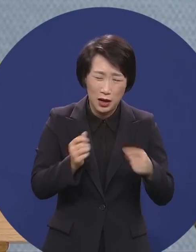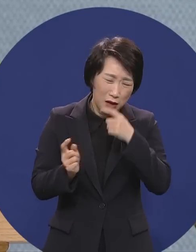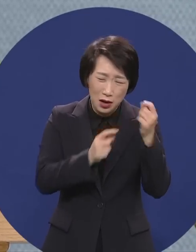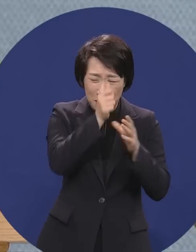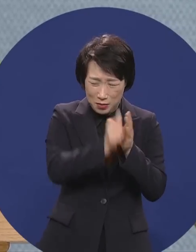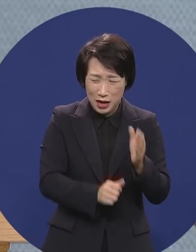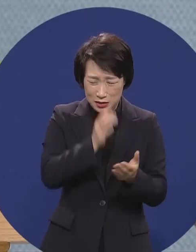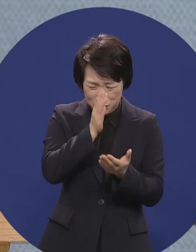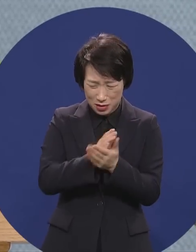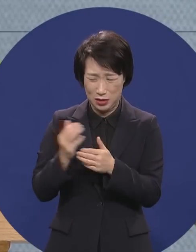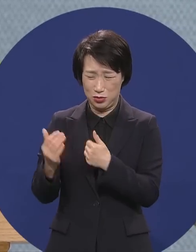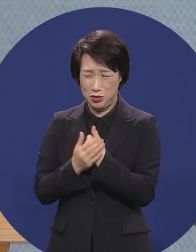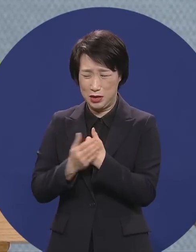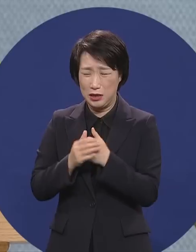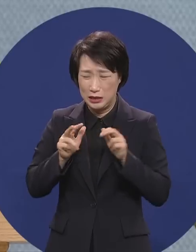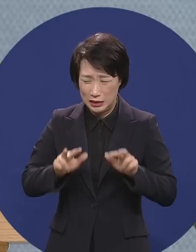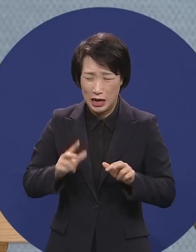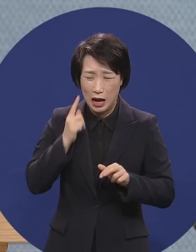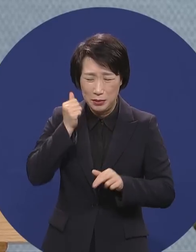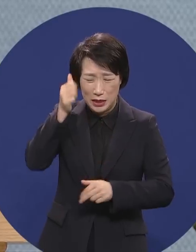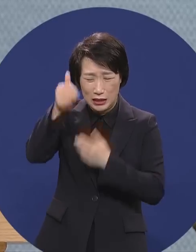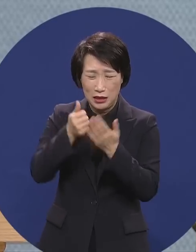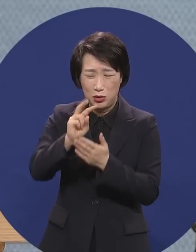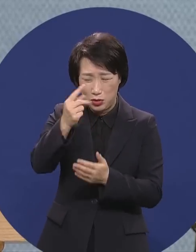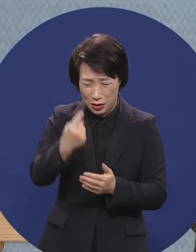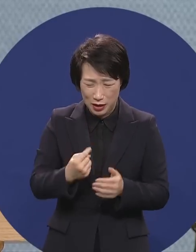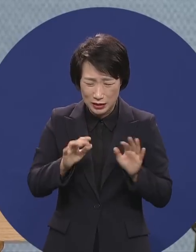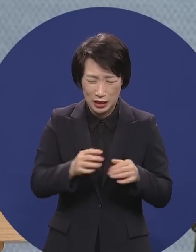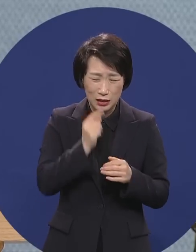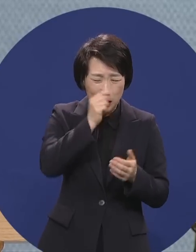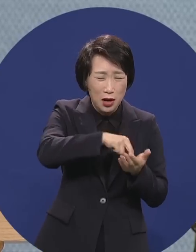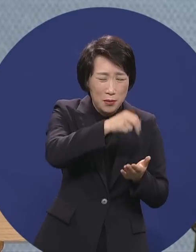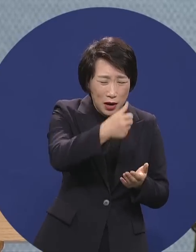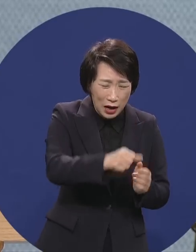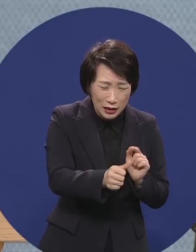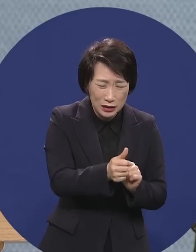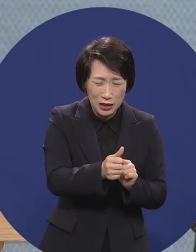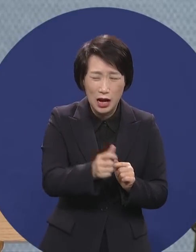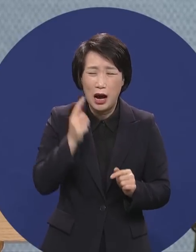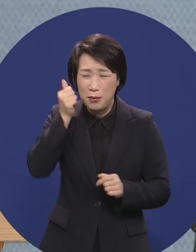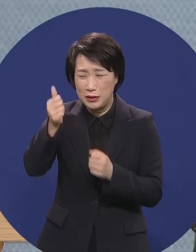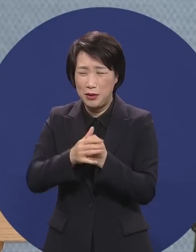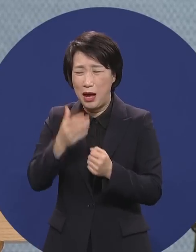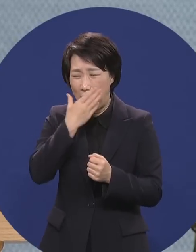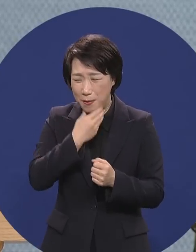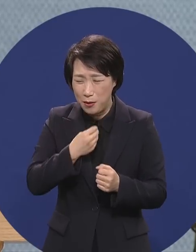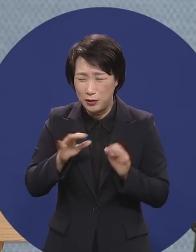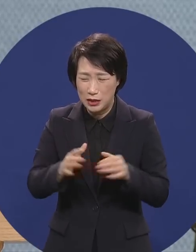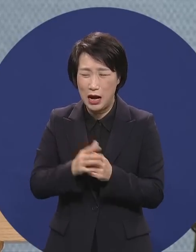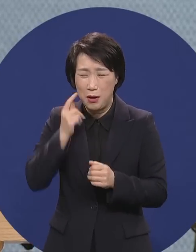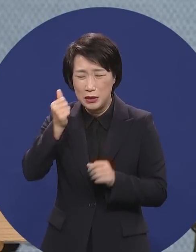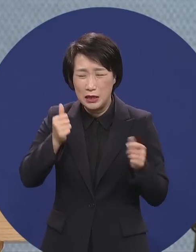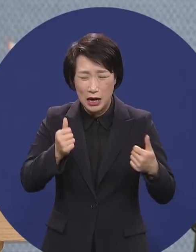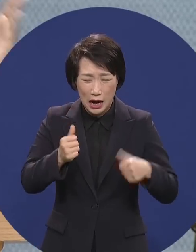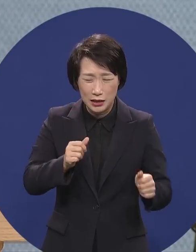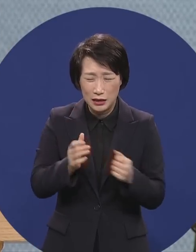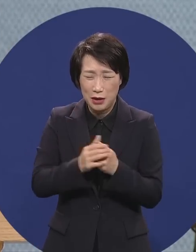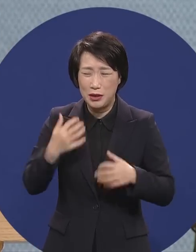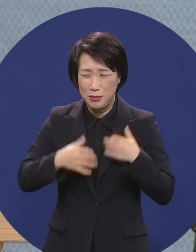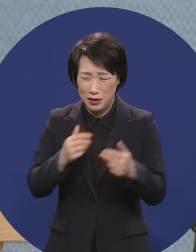도와주시옵소서. 아버지께로 돌아와 탕자가 아버지로 행복했고 아버지는 탕자로 기쁨이